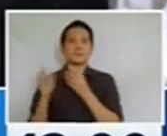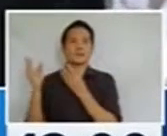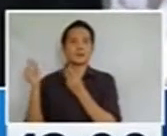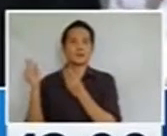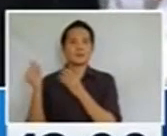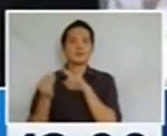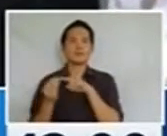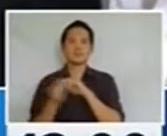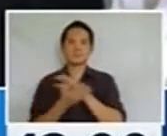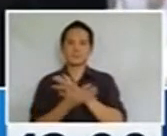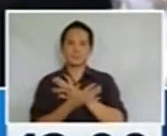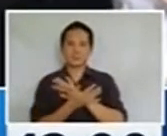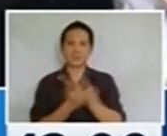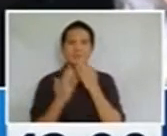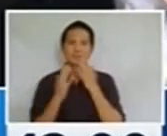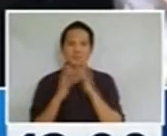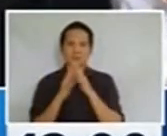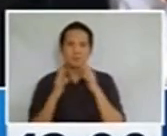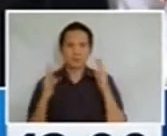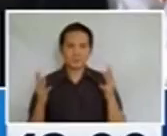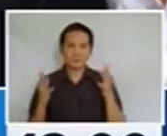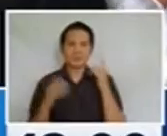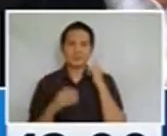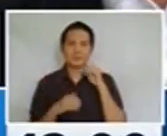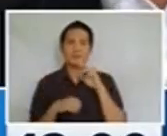briefing hashtag laging handa PH.